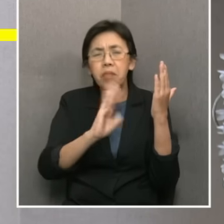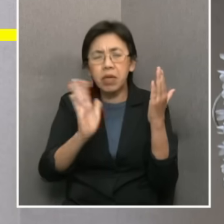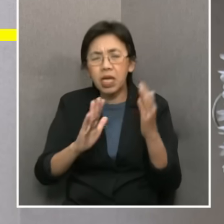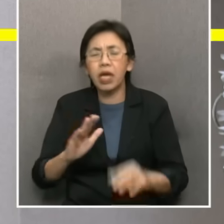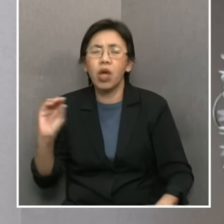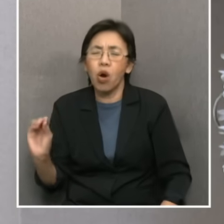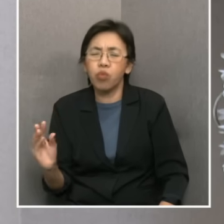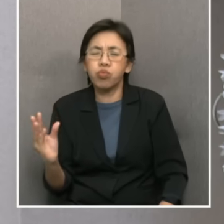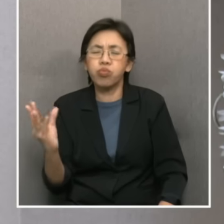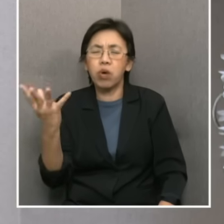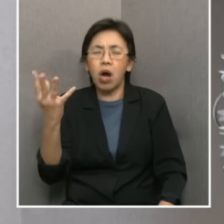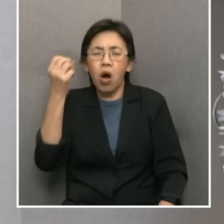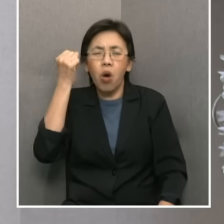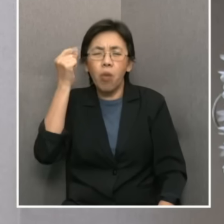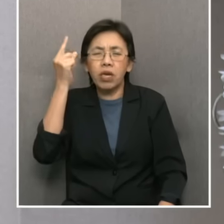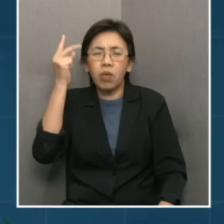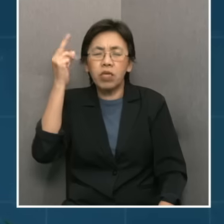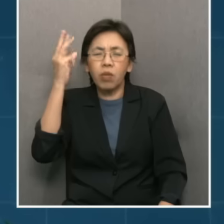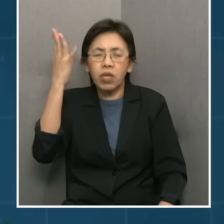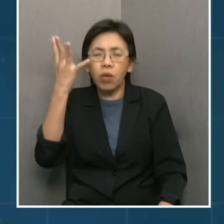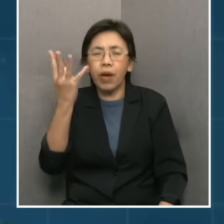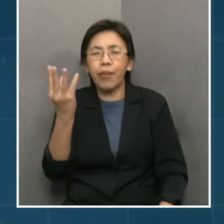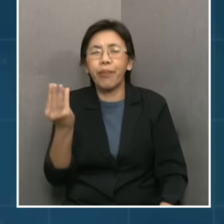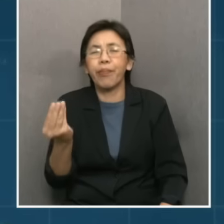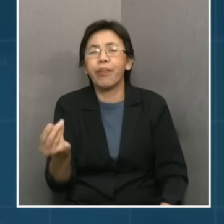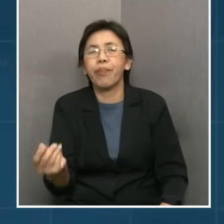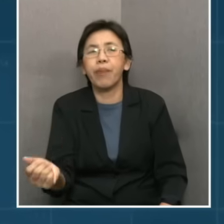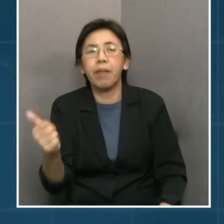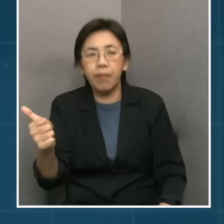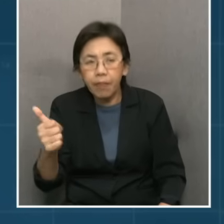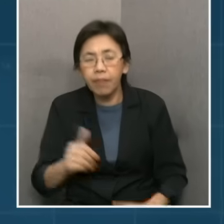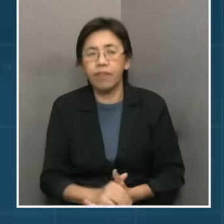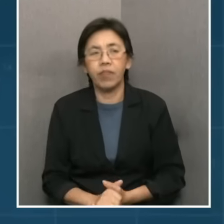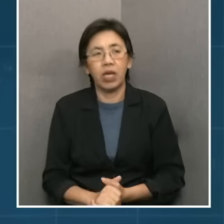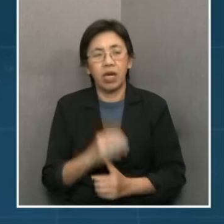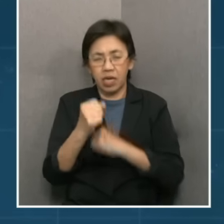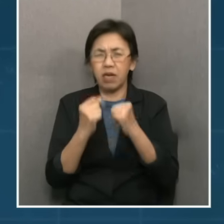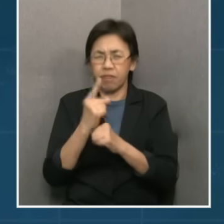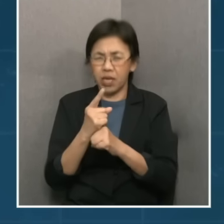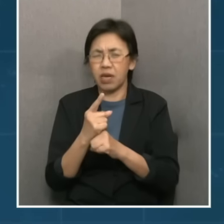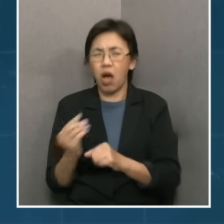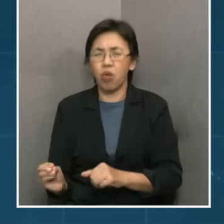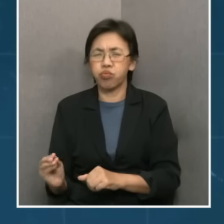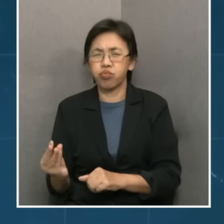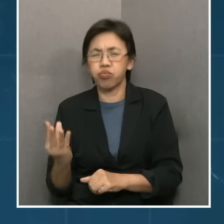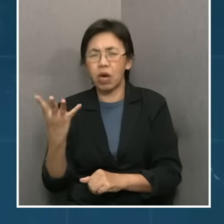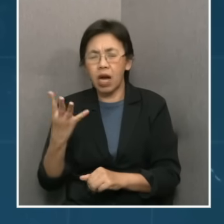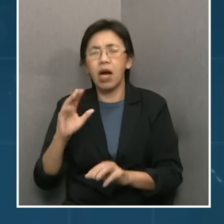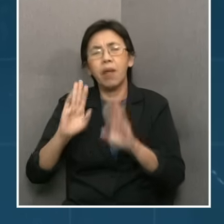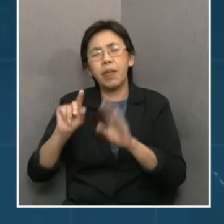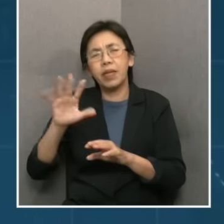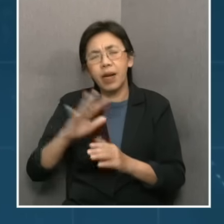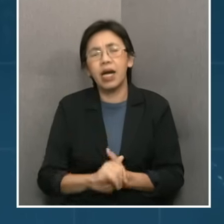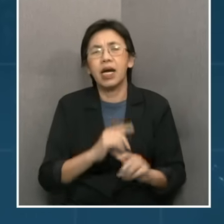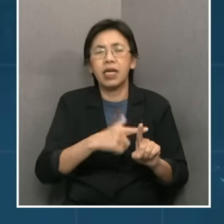4-5 วันก็เรียกว่าเหี่ยวเฉาไปนะครับปีหนึ่งนะจะมีพายุประมาณ25ลูกตั้งแต่เดือนพฤษภามิถุนากร